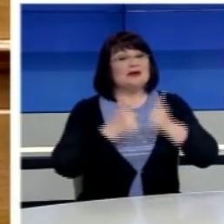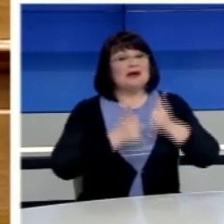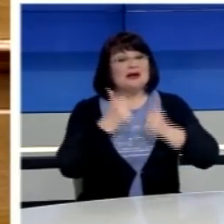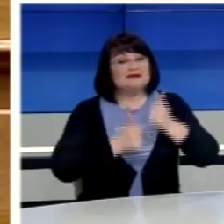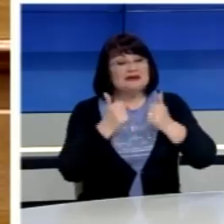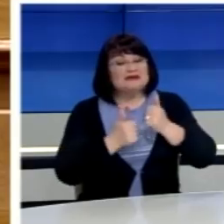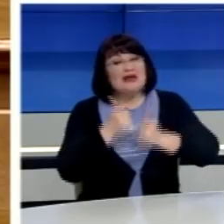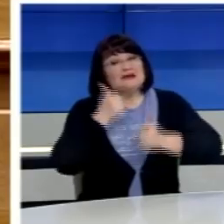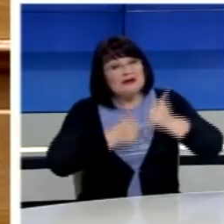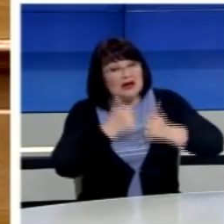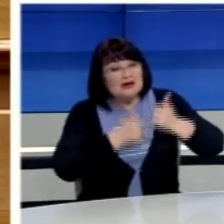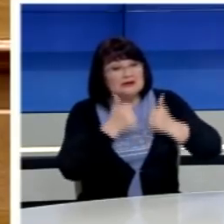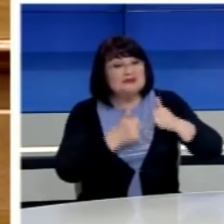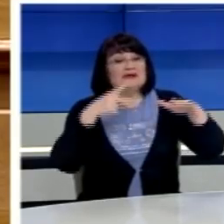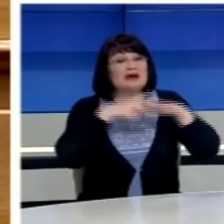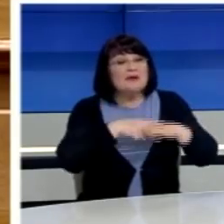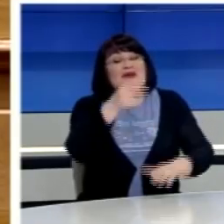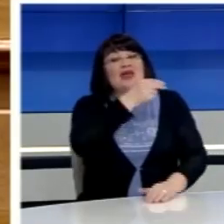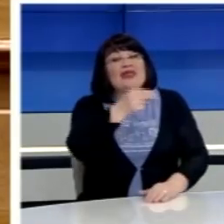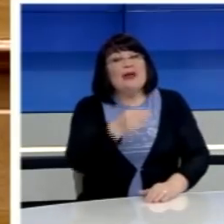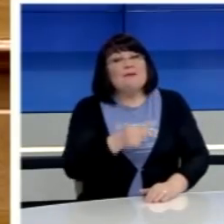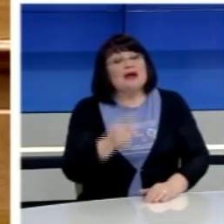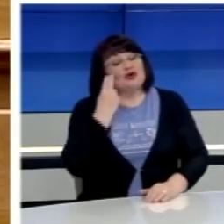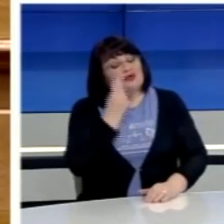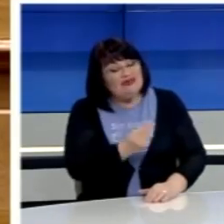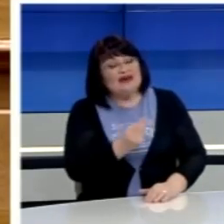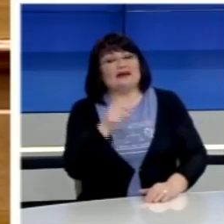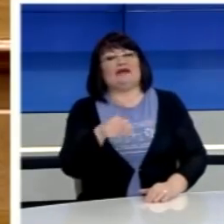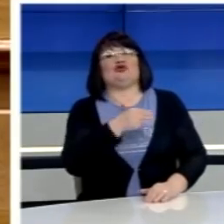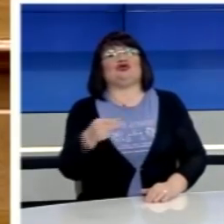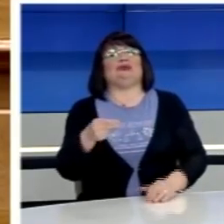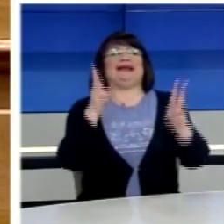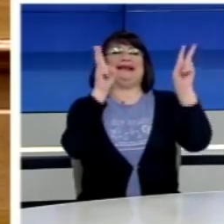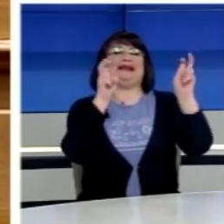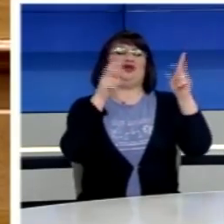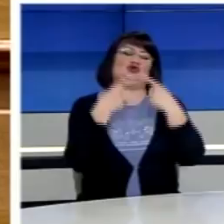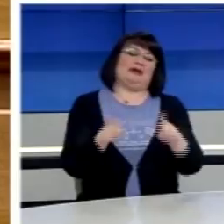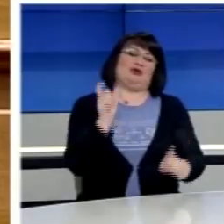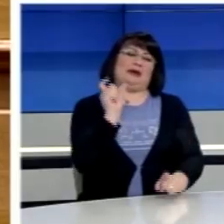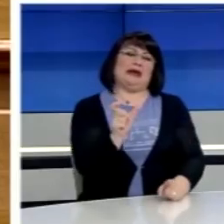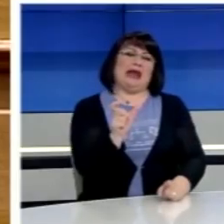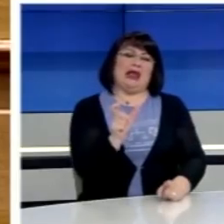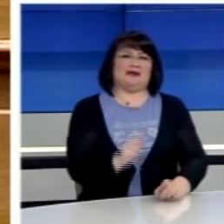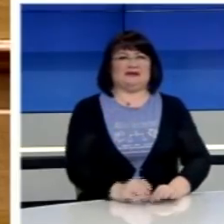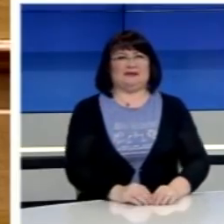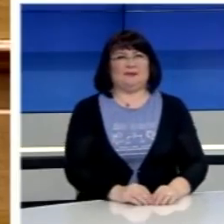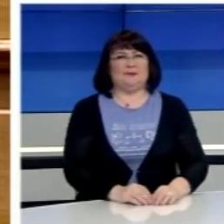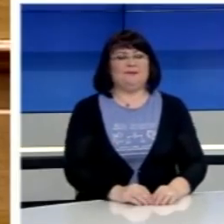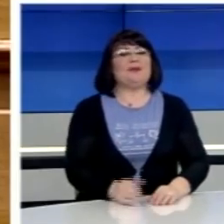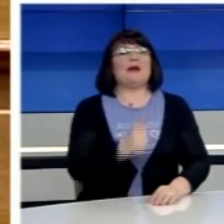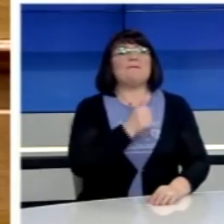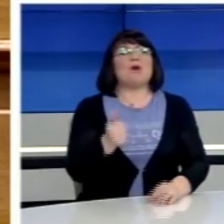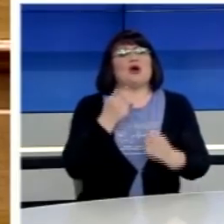ομάδες σχολείων, την τράπεζα θεμάτων φωτογράφιζαν, με άλλο όνομα βεβαίως, για να κρατάτε μόνο